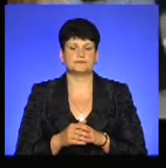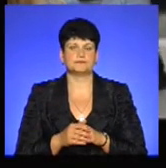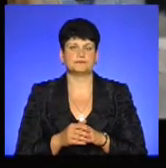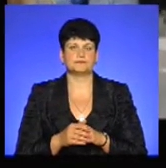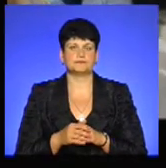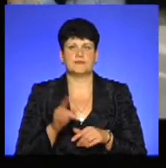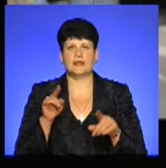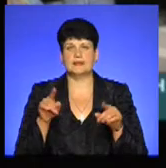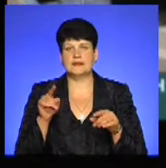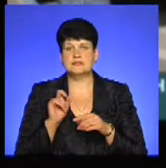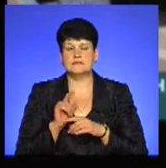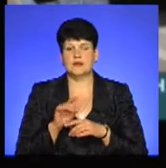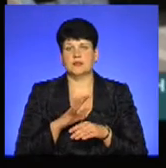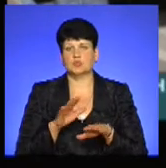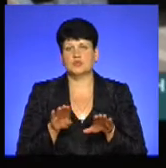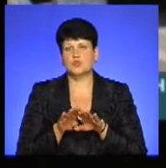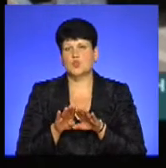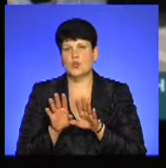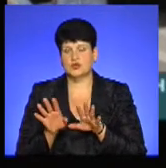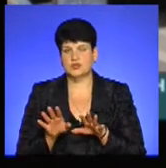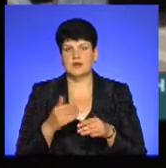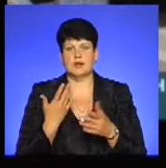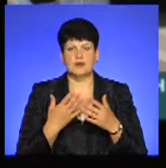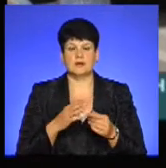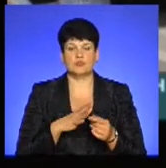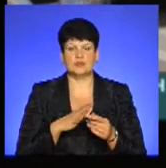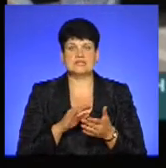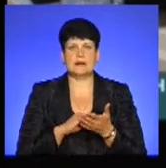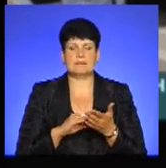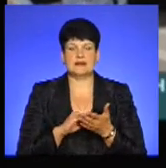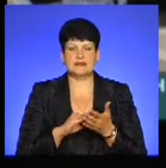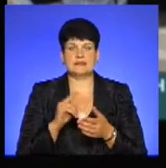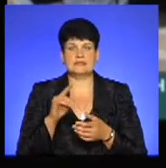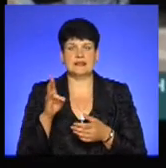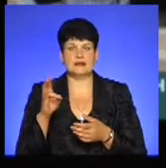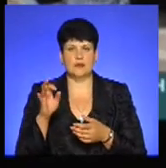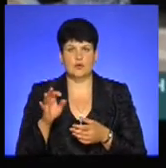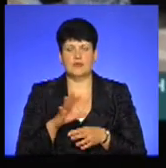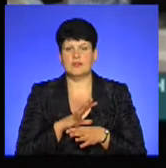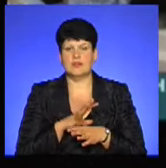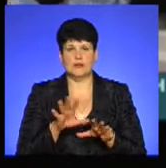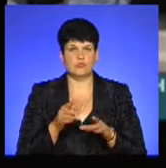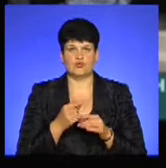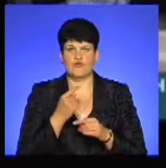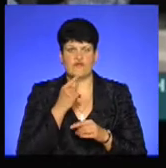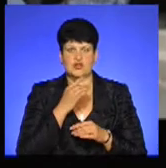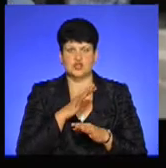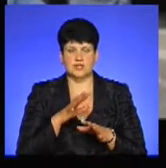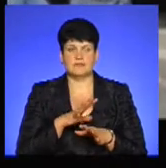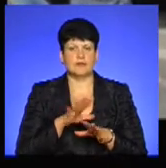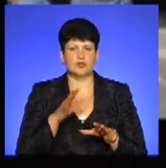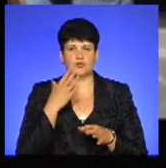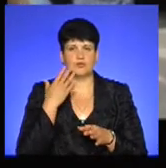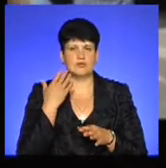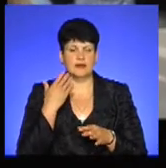Деякі завдання були схожі, які я проходив з репетитором. Ну, саме ЗНО і не було, і не дуже важким, і не легким не дуже